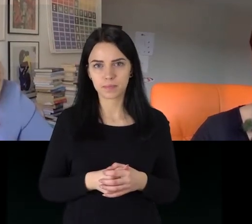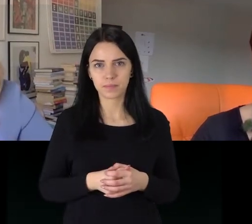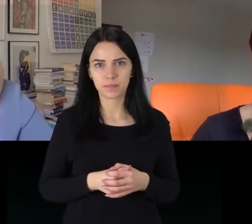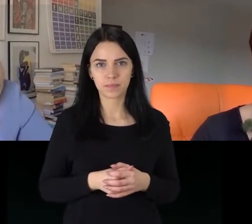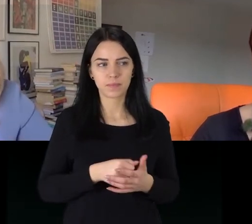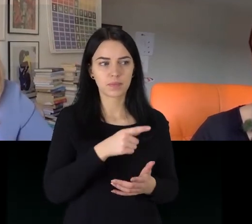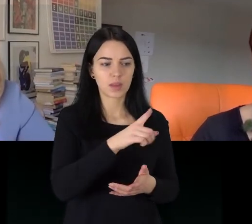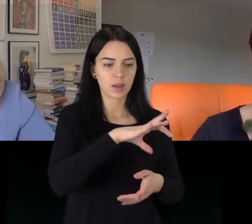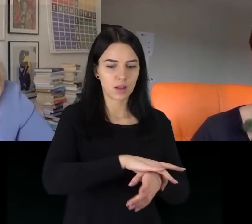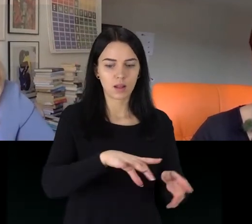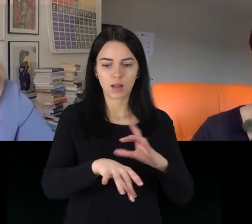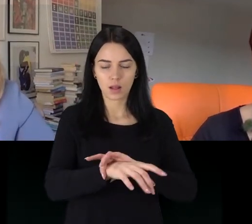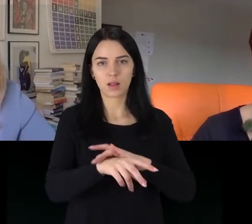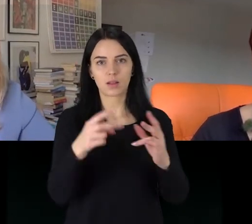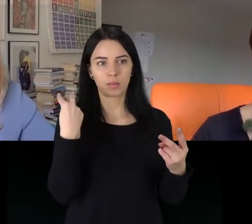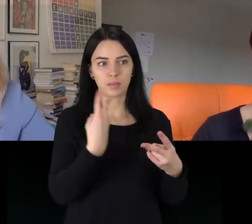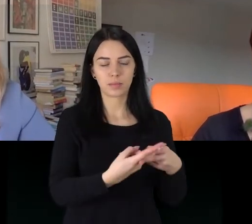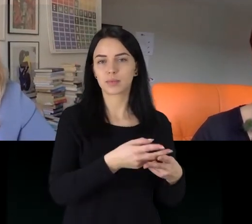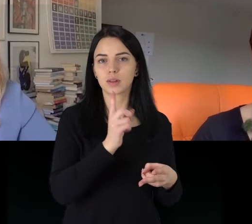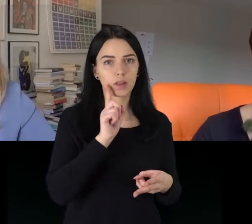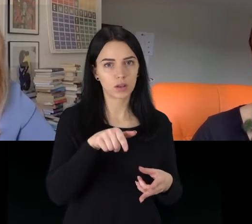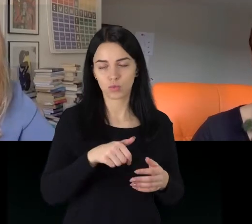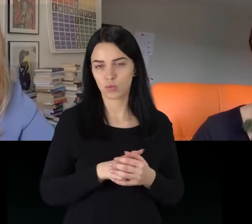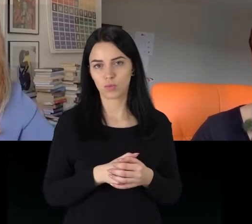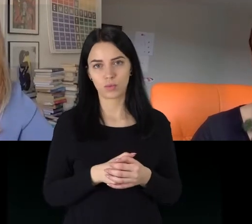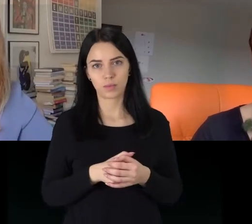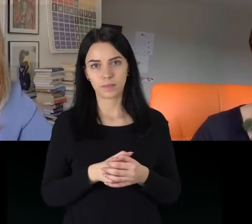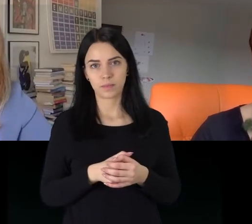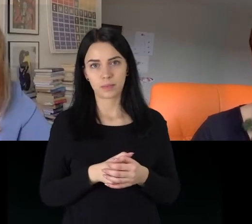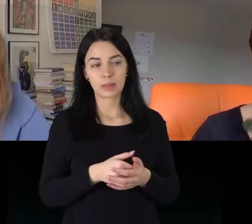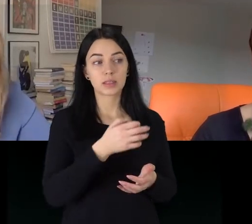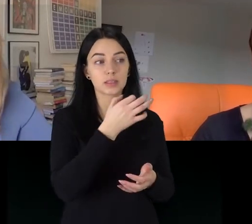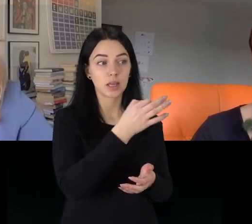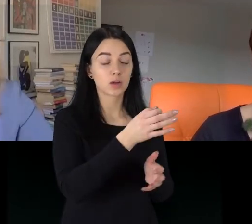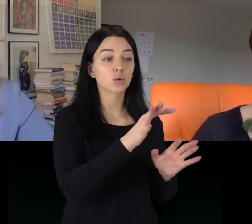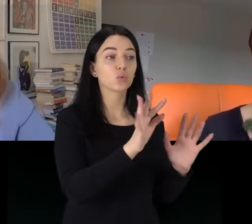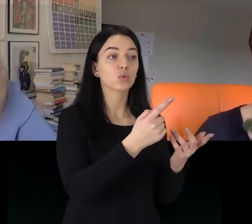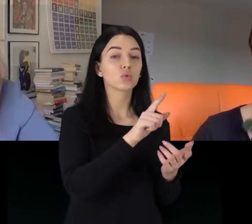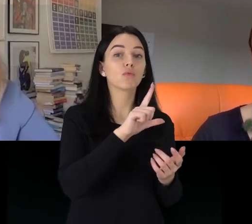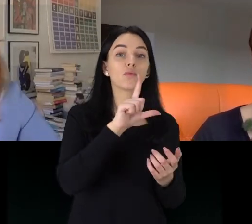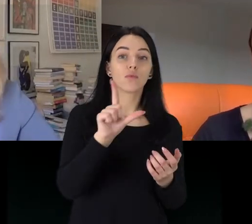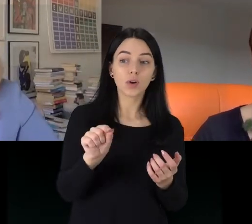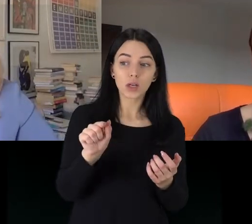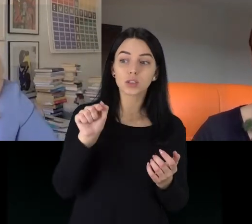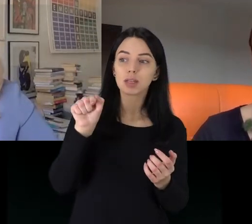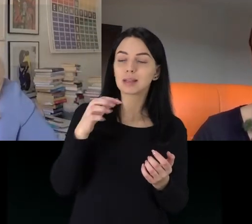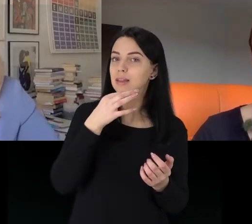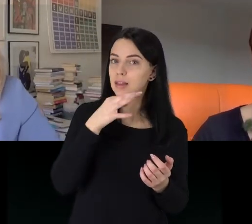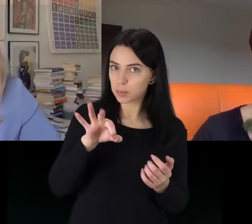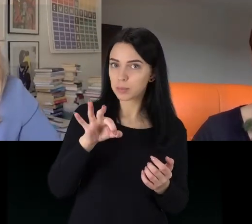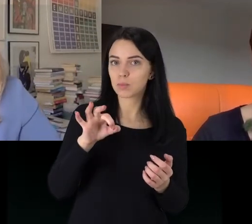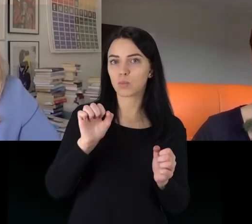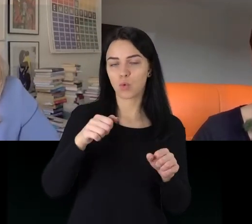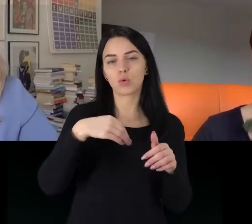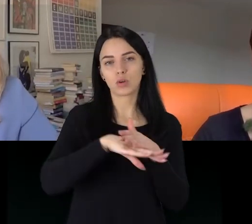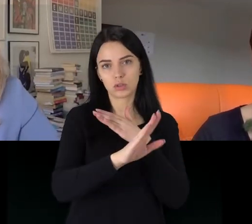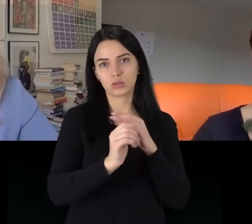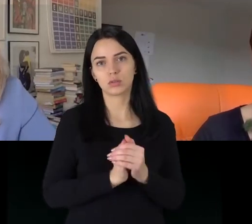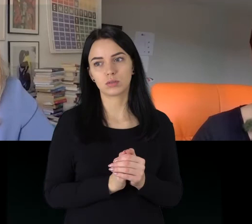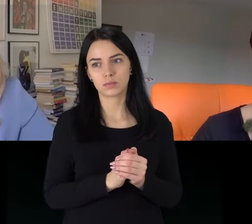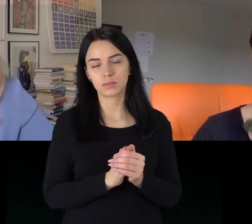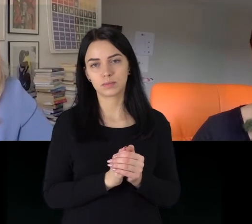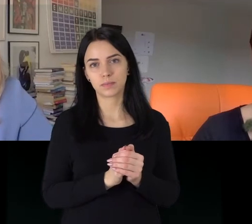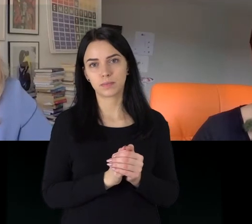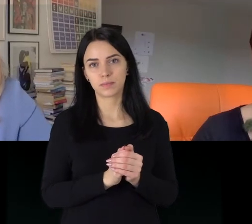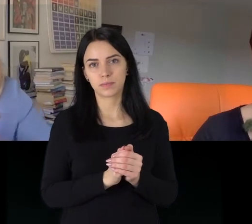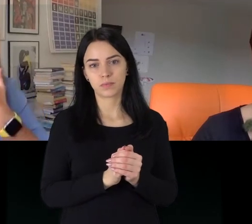nenori būti užrakinti ir uždaryti. Tai mes jiems sakom, jeigu tu tik tai nuvažiuosi, tu galėsi išeiti, jeigu tau nepatiks. Ir tiesą pasakius, mes